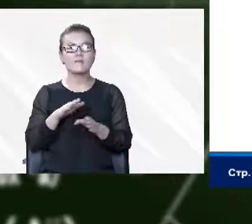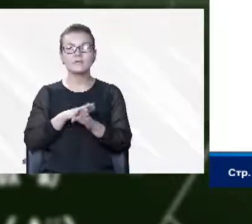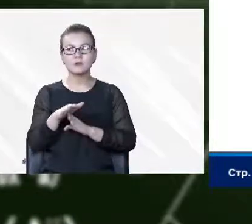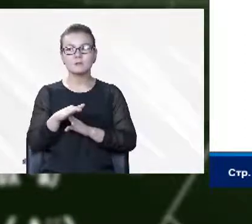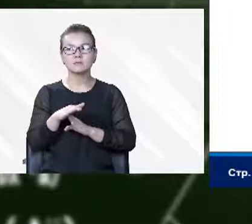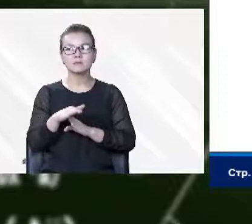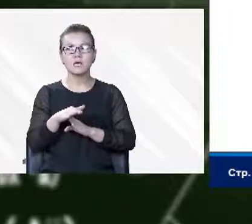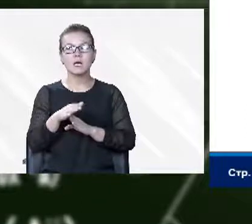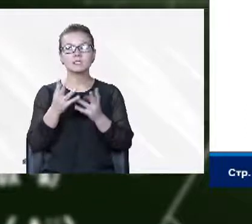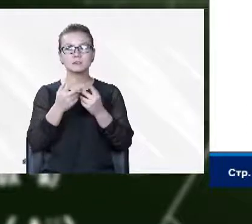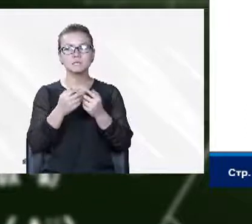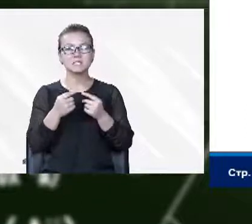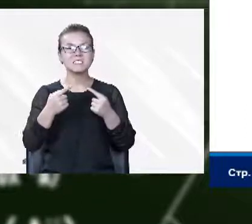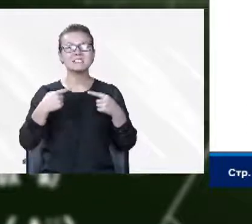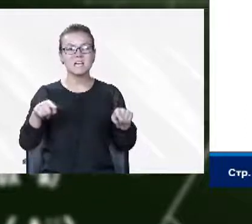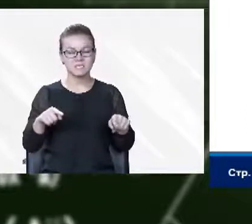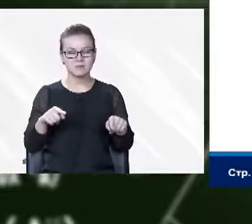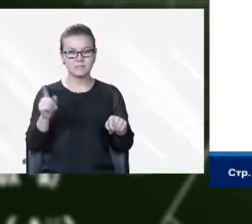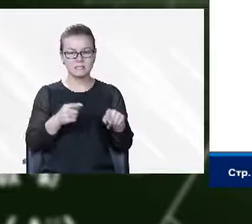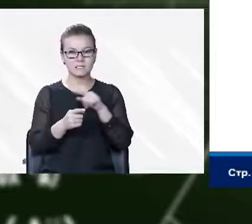с разными знаменателями так.